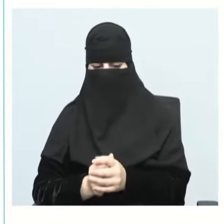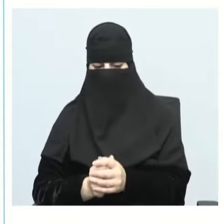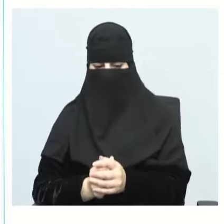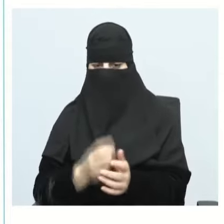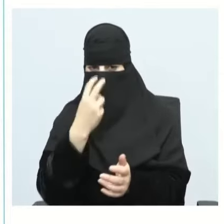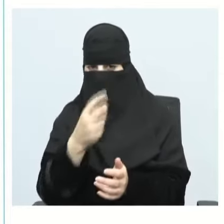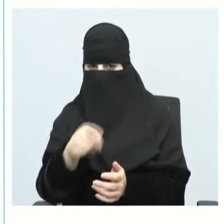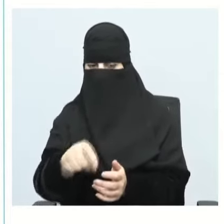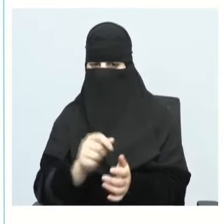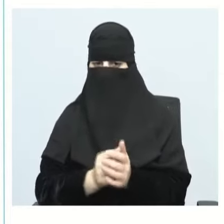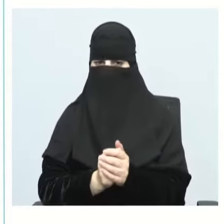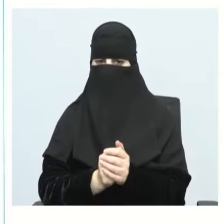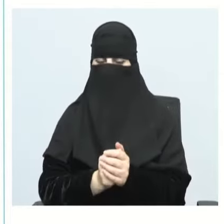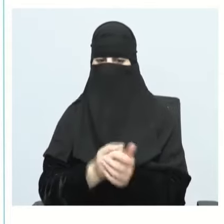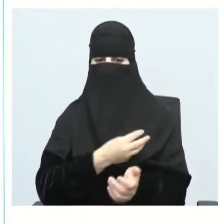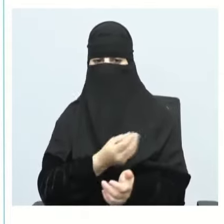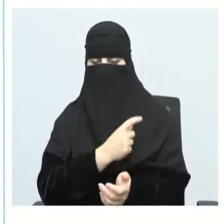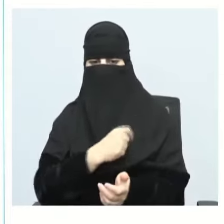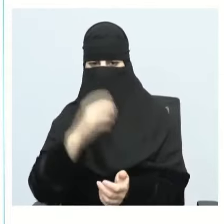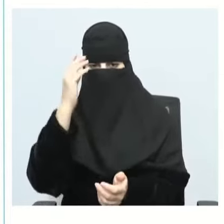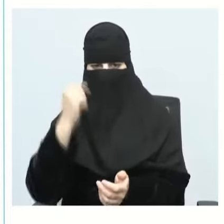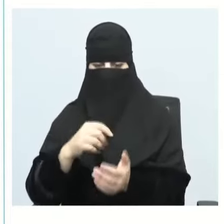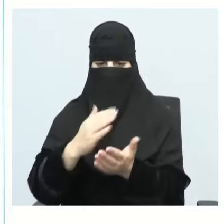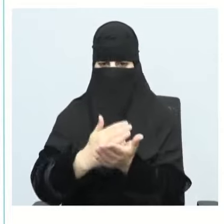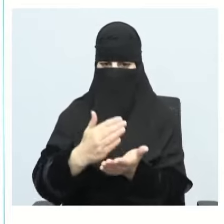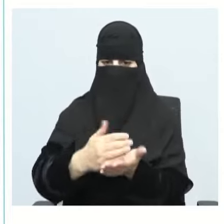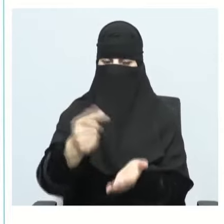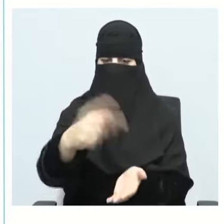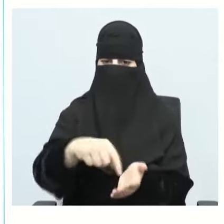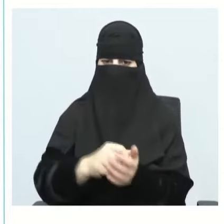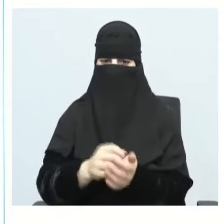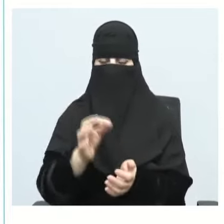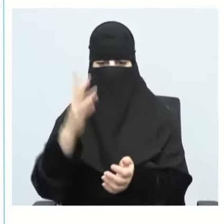كما تشاهد عزيز الطالب نكمل مره ثانيه